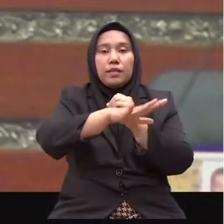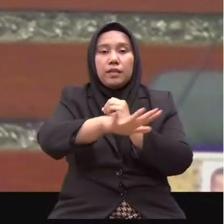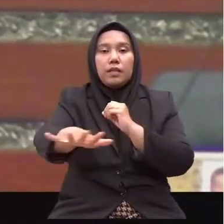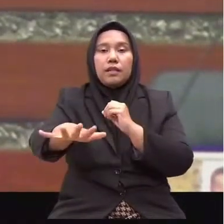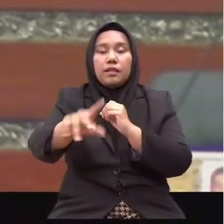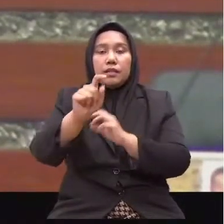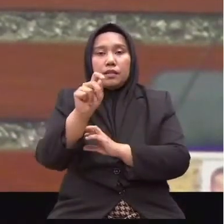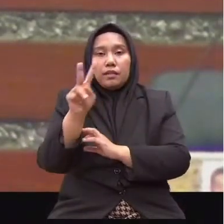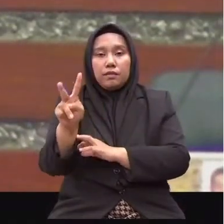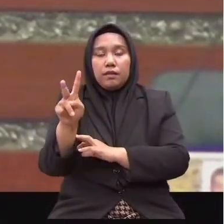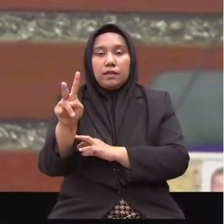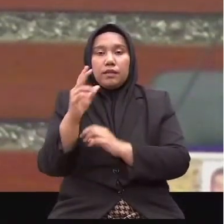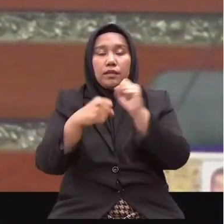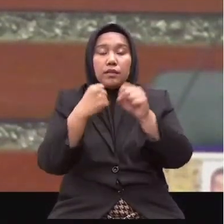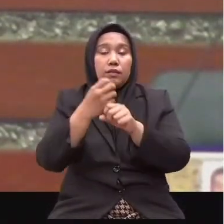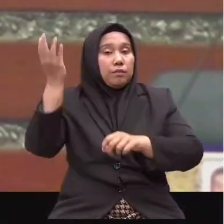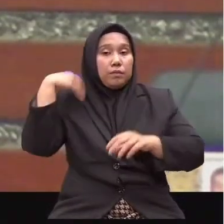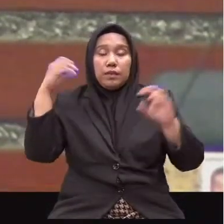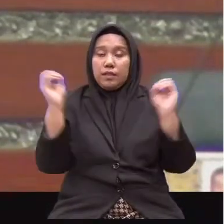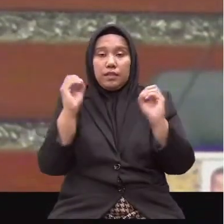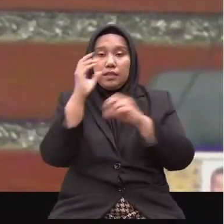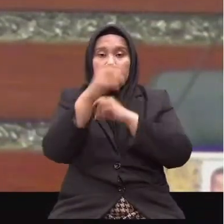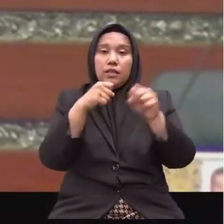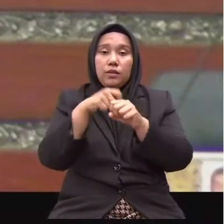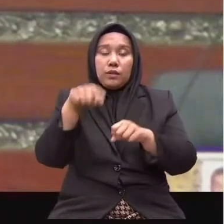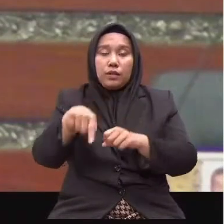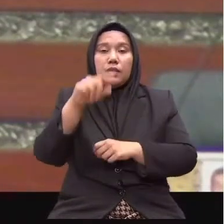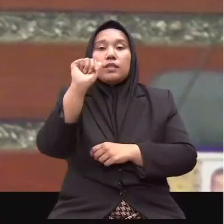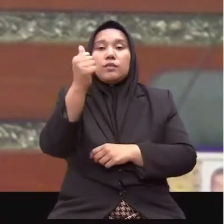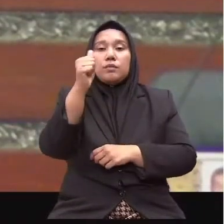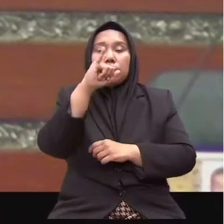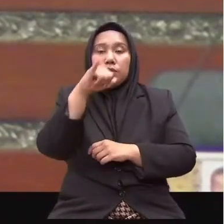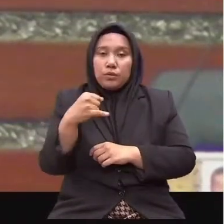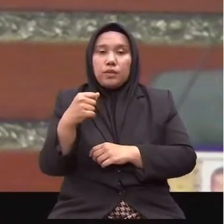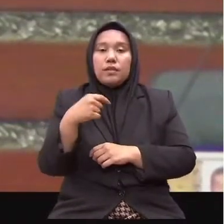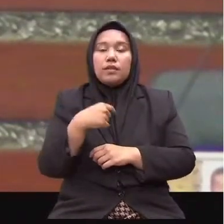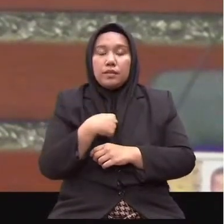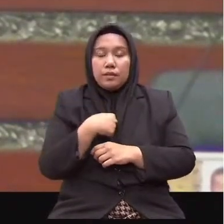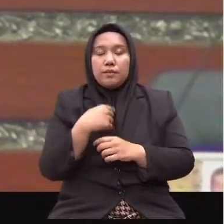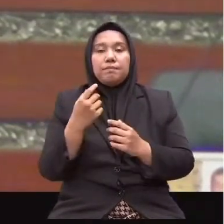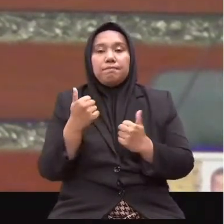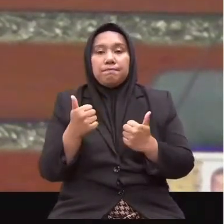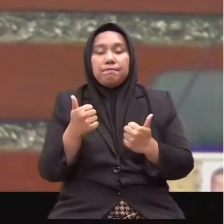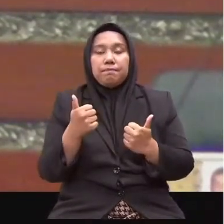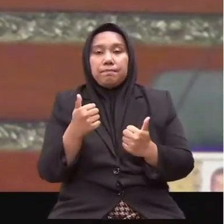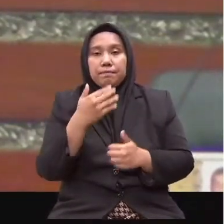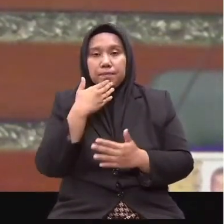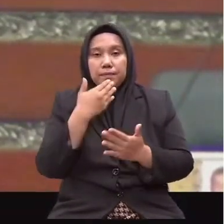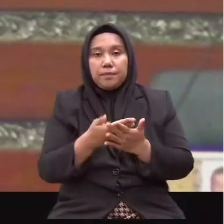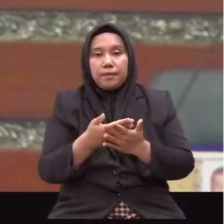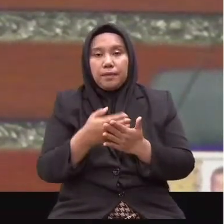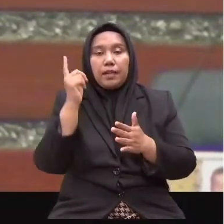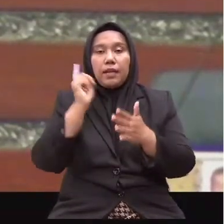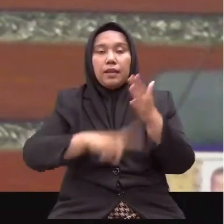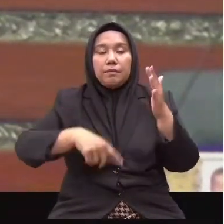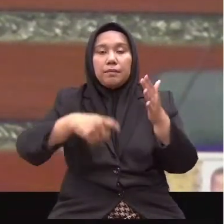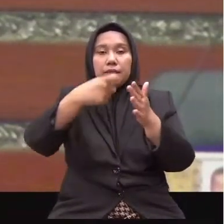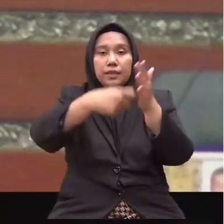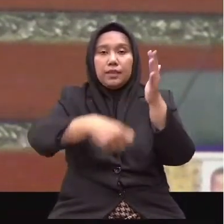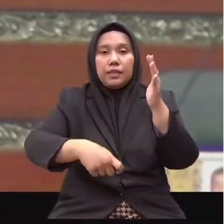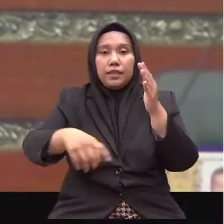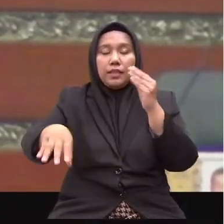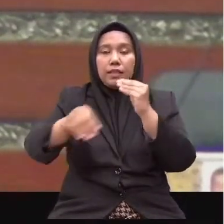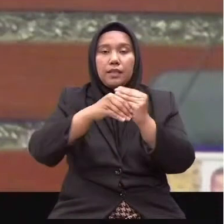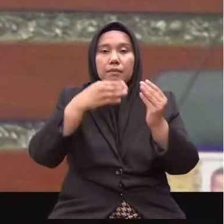tahun ini ada 10 juta runtuhkan saya menyambut baik dan saya tanya apakah nilai tambah baik yang